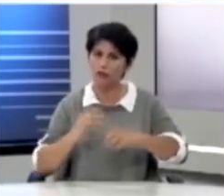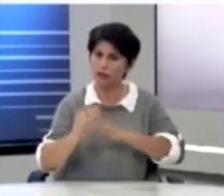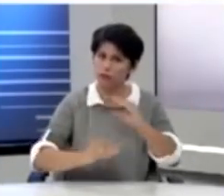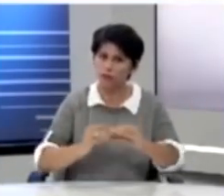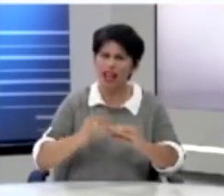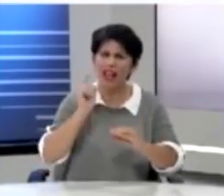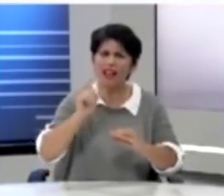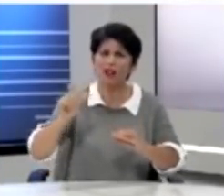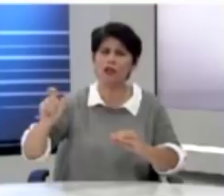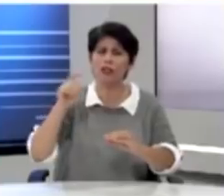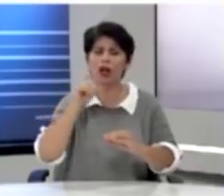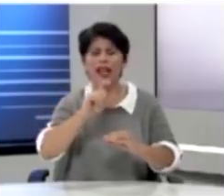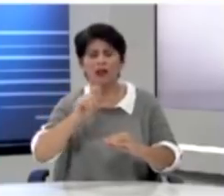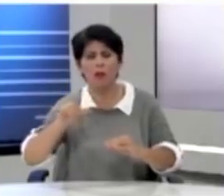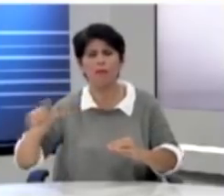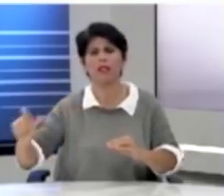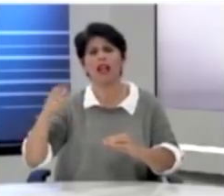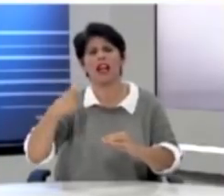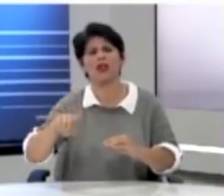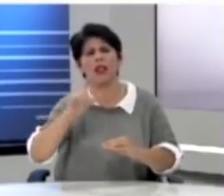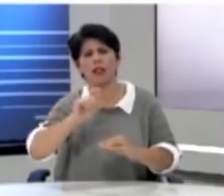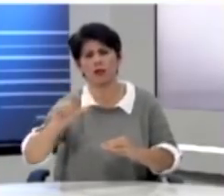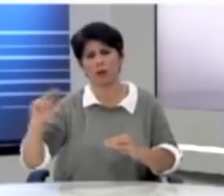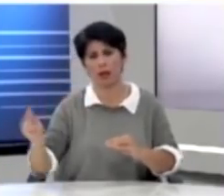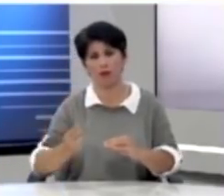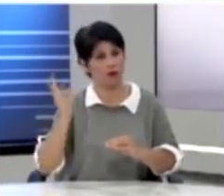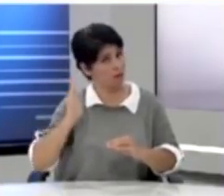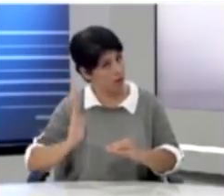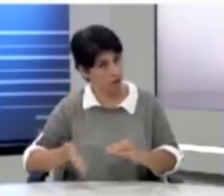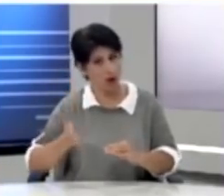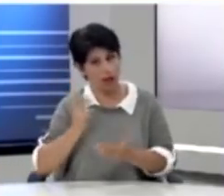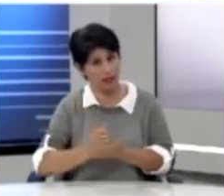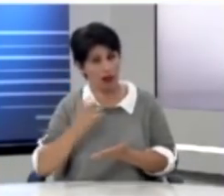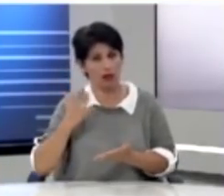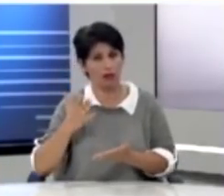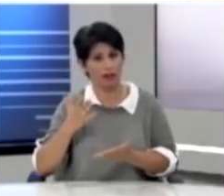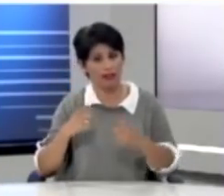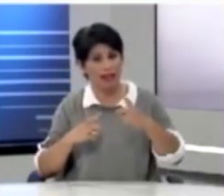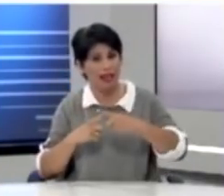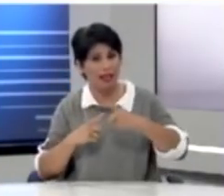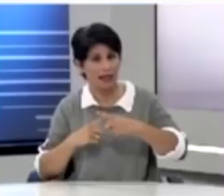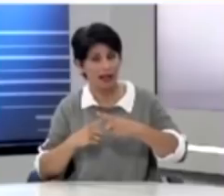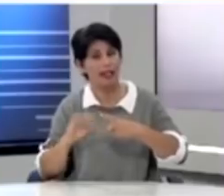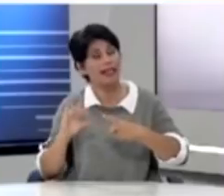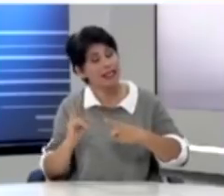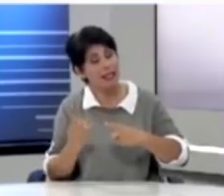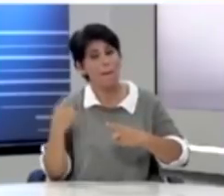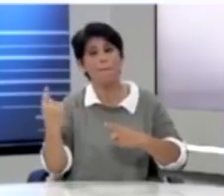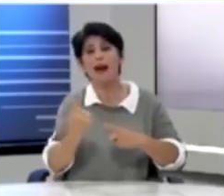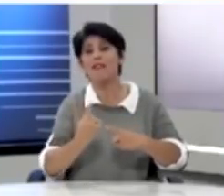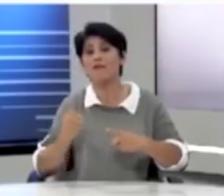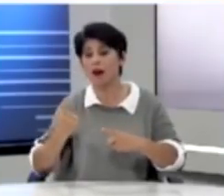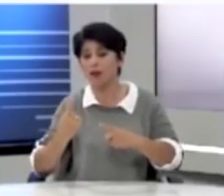αξίας εκατοντάδων εκατομμυρίων ευρώ μπορεί να αξιολογηθεί τεχνικά ή